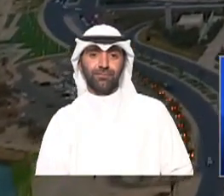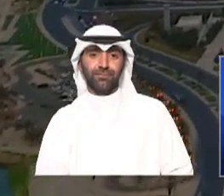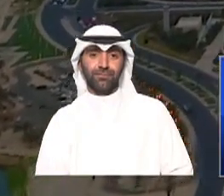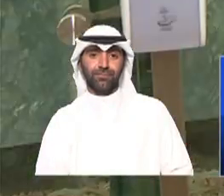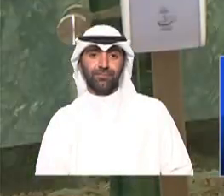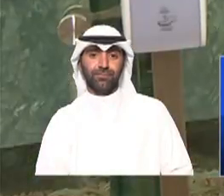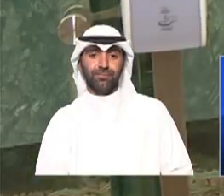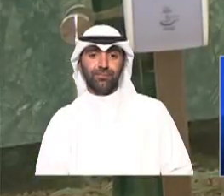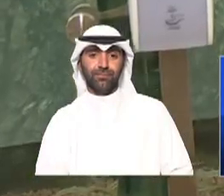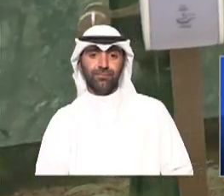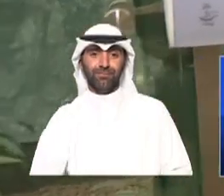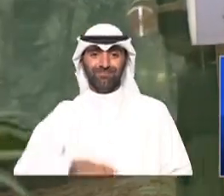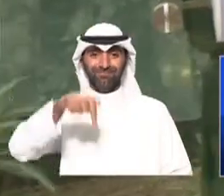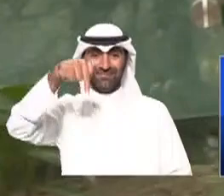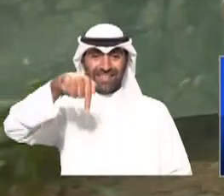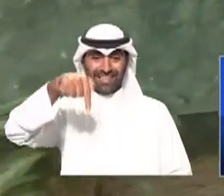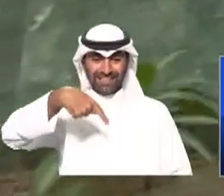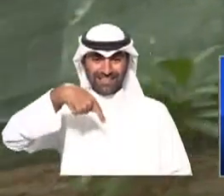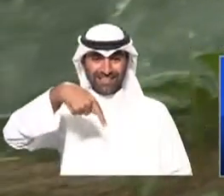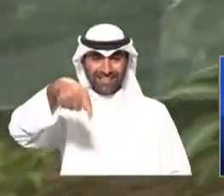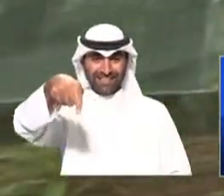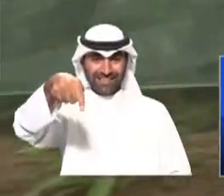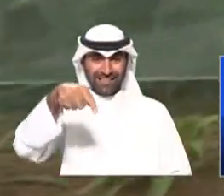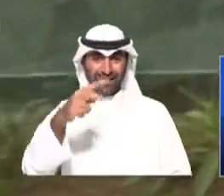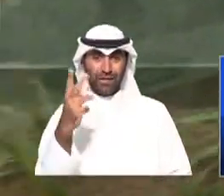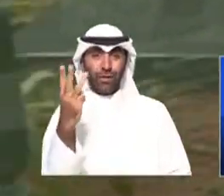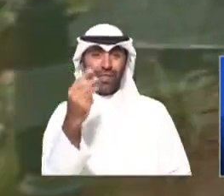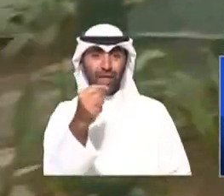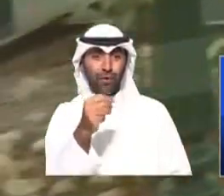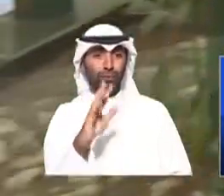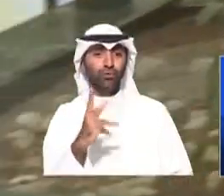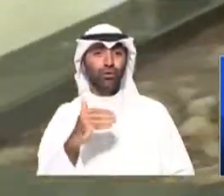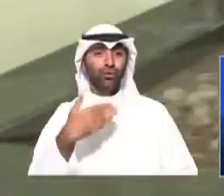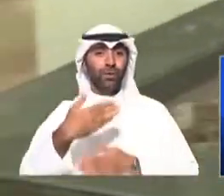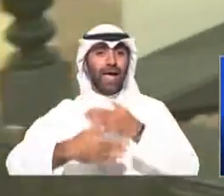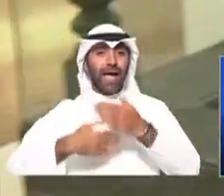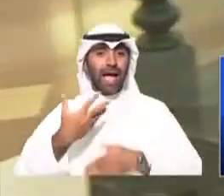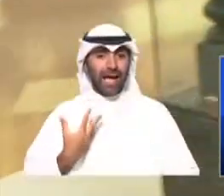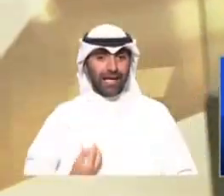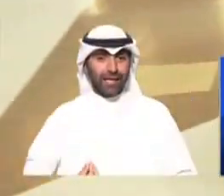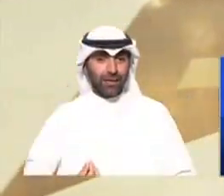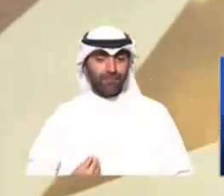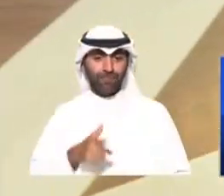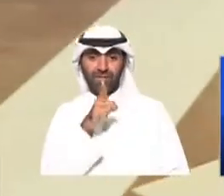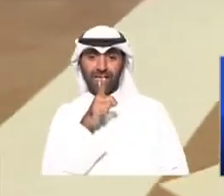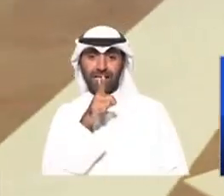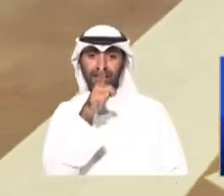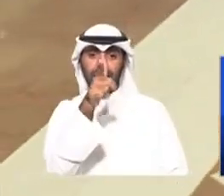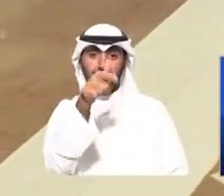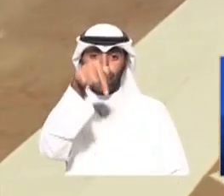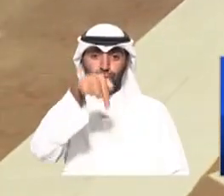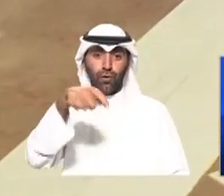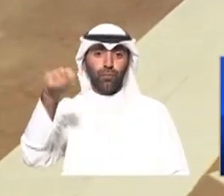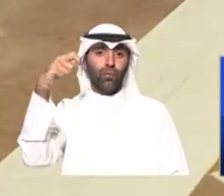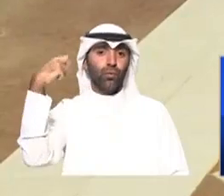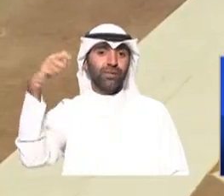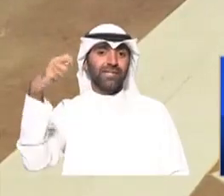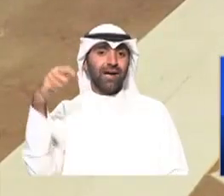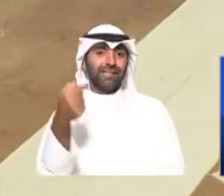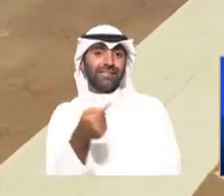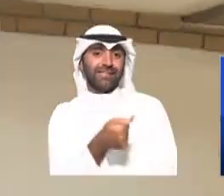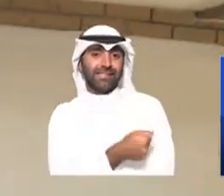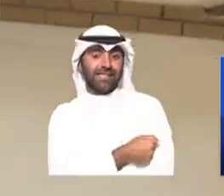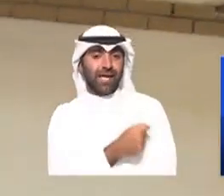عيد آمن خالي من المخاطر، لن يتحقق هذا الهدف إلا برفع أعلى مستويات الحيطة والحذر والالتزام التام